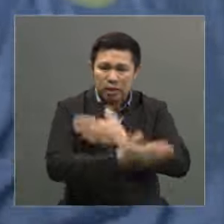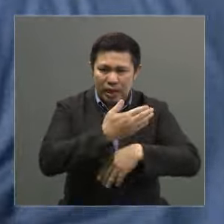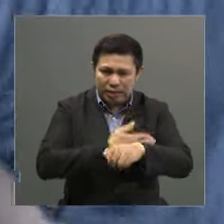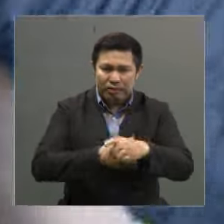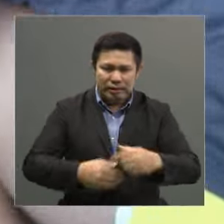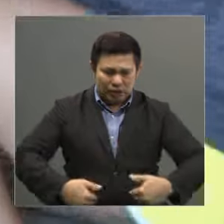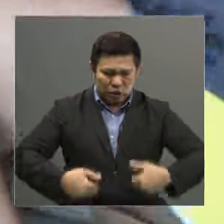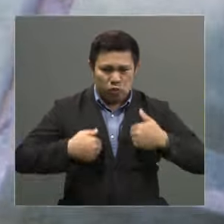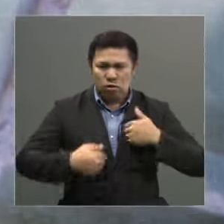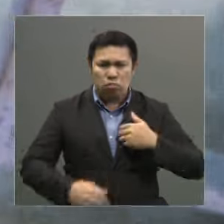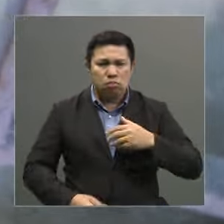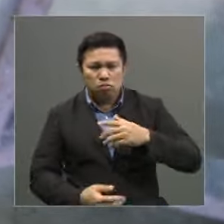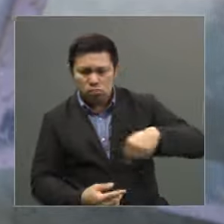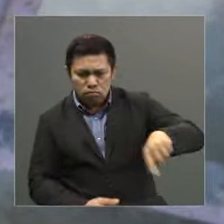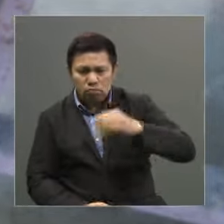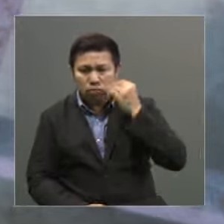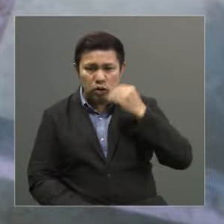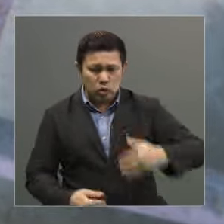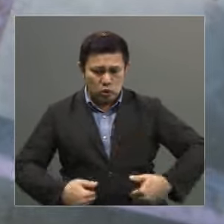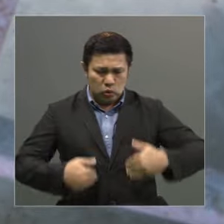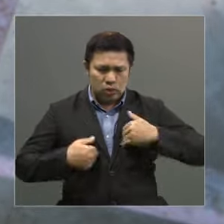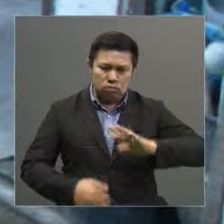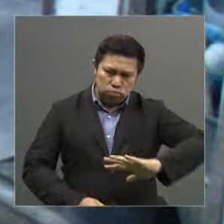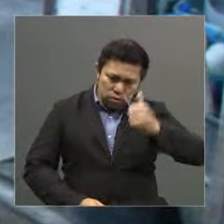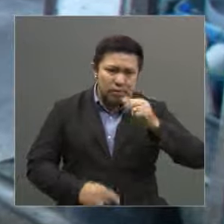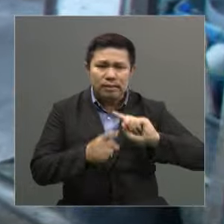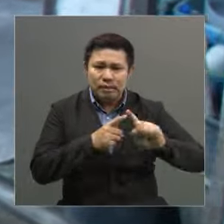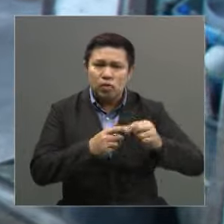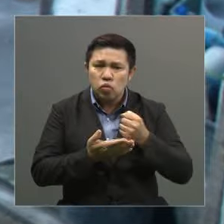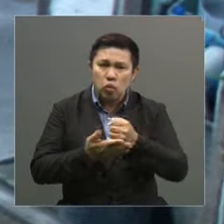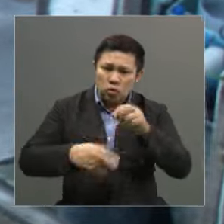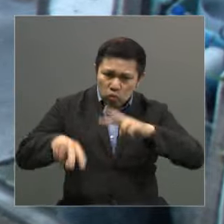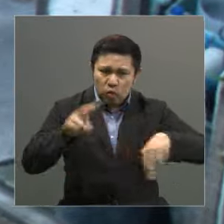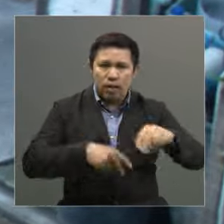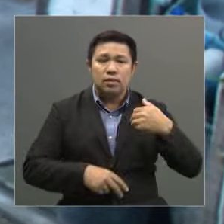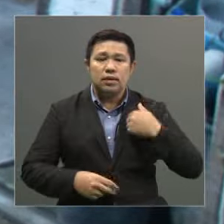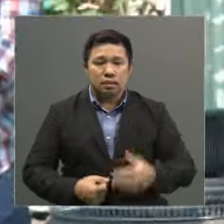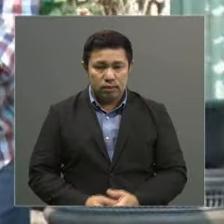ถใช้ชีวิตอยู่ในบ้านได้โดยที่มีคุณภาพชีวิตที่ดีขึ้นด้วยครับ